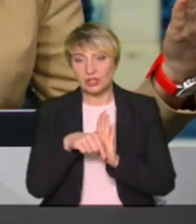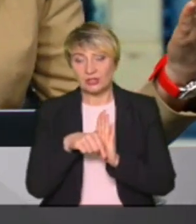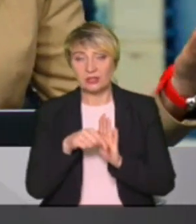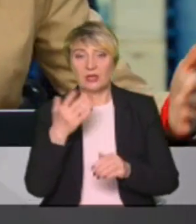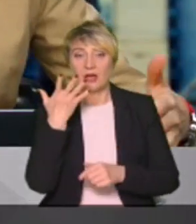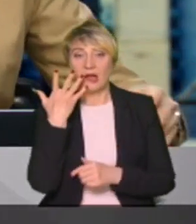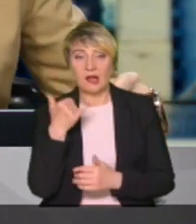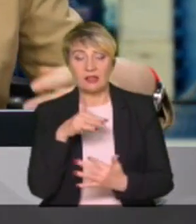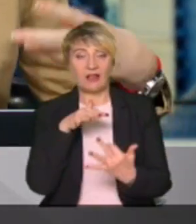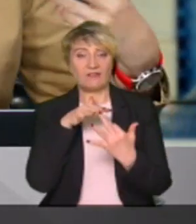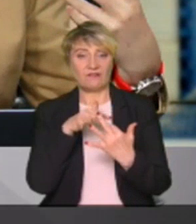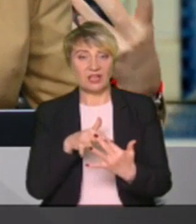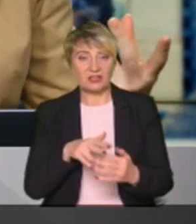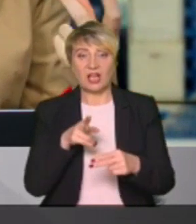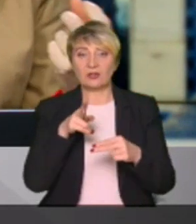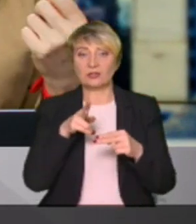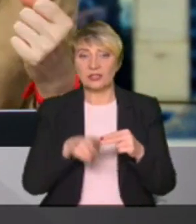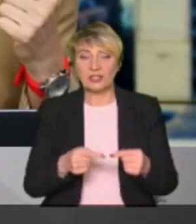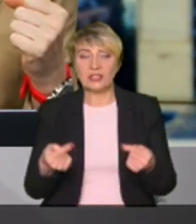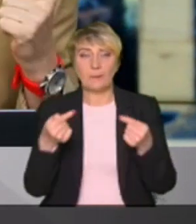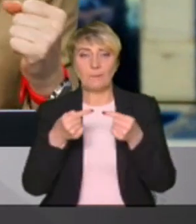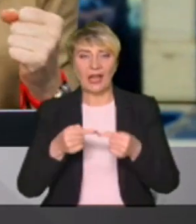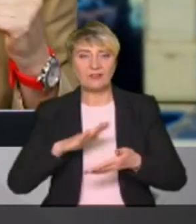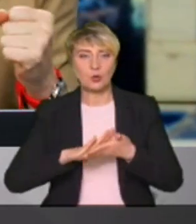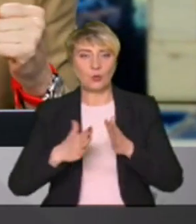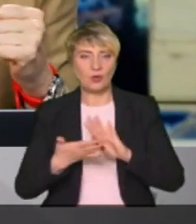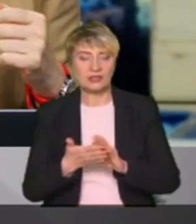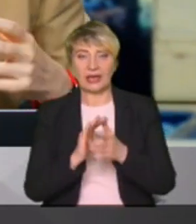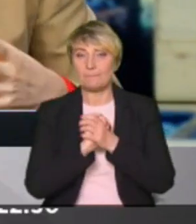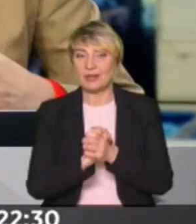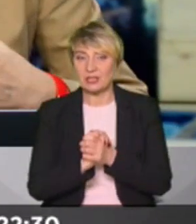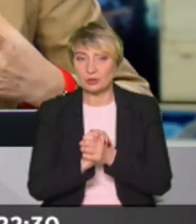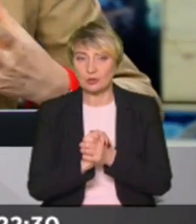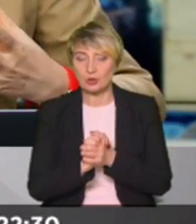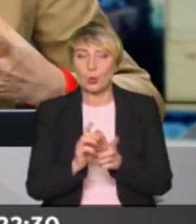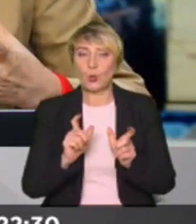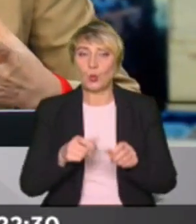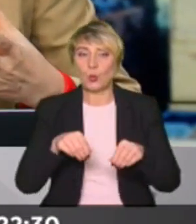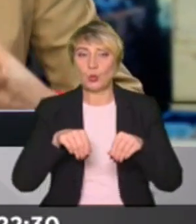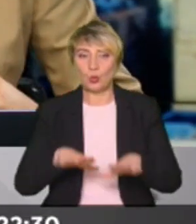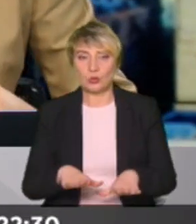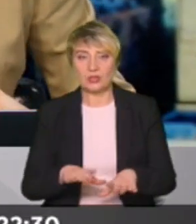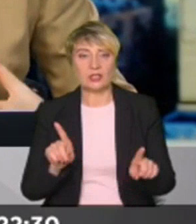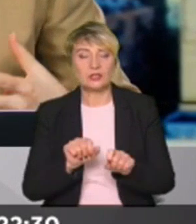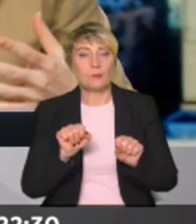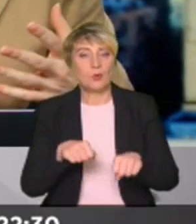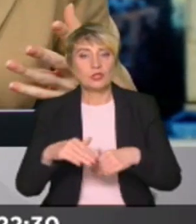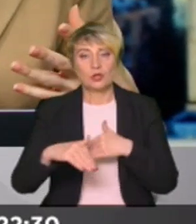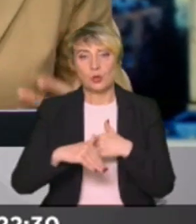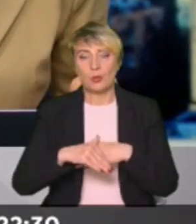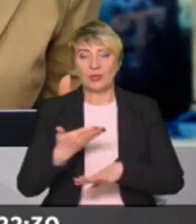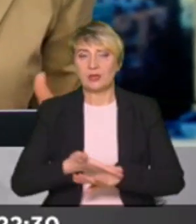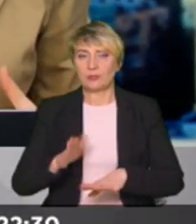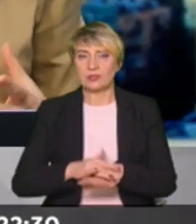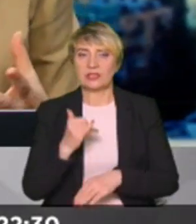війна закінчиться і певні умови мирної угоди, чим нам може допомогти Польща, наскільки у них